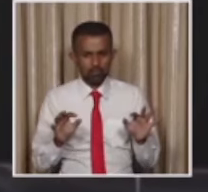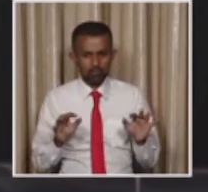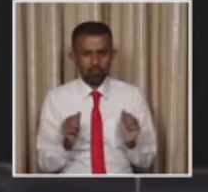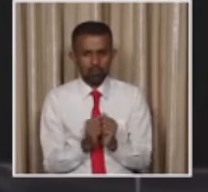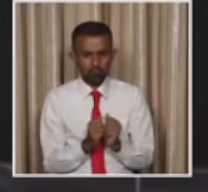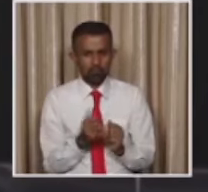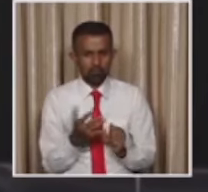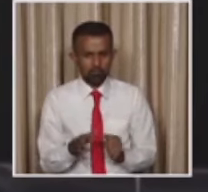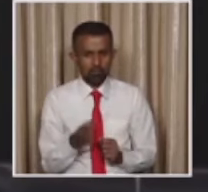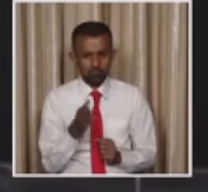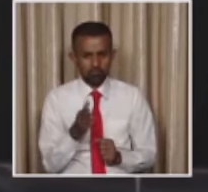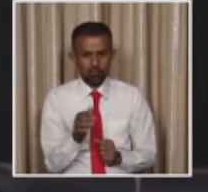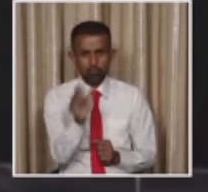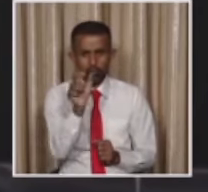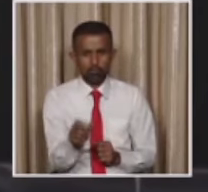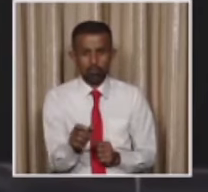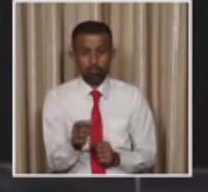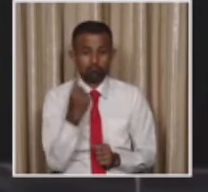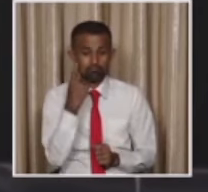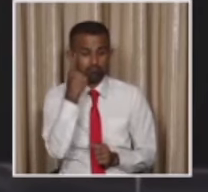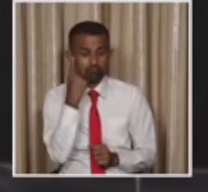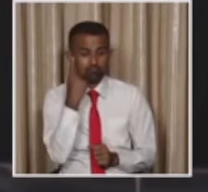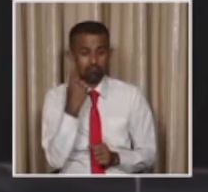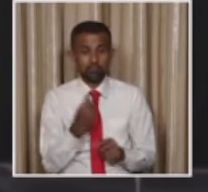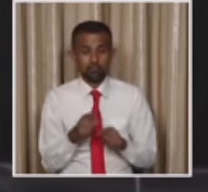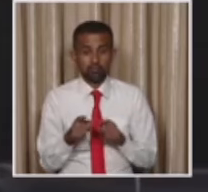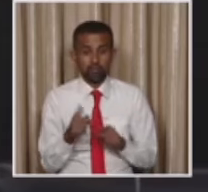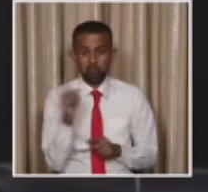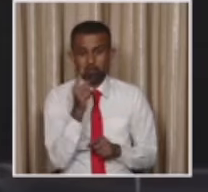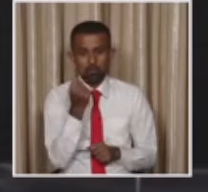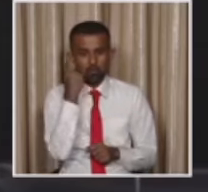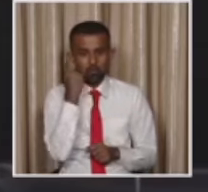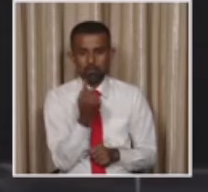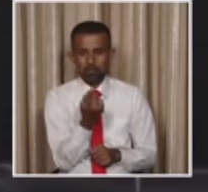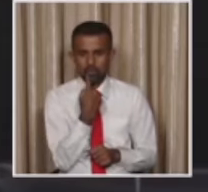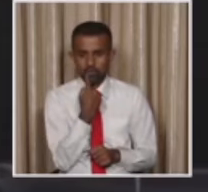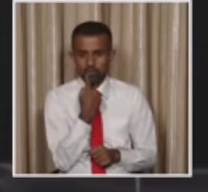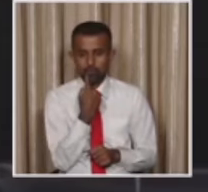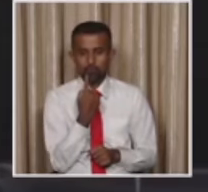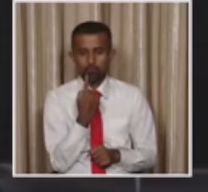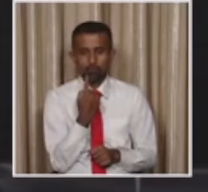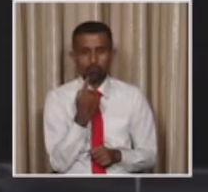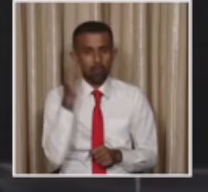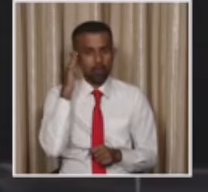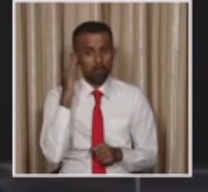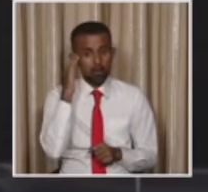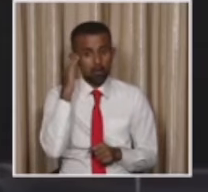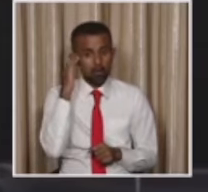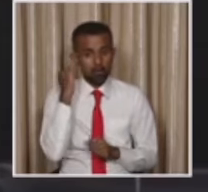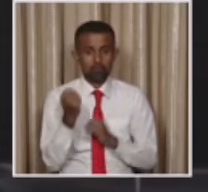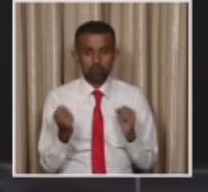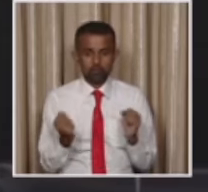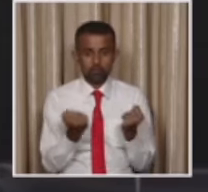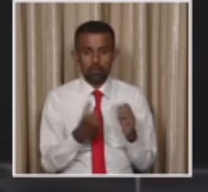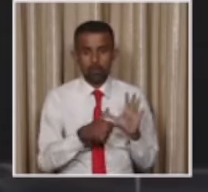වුණා. ඔබතුමා හරි දක්ෂ ලෙස පළවෙනි කාරණේ මතු කළේ කාන්තාවන් සභ්‍ය බල ගැන්වීමේ